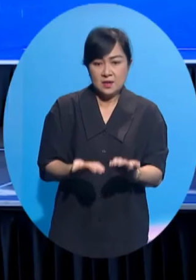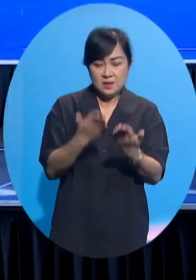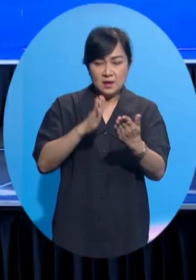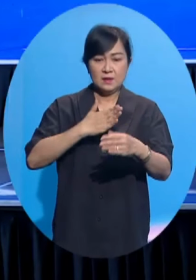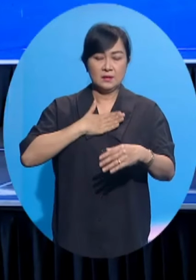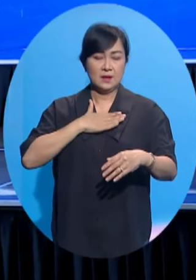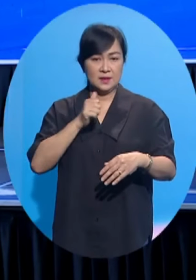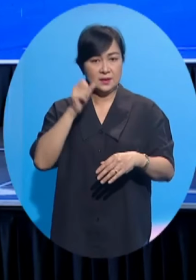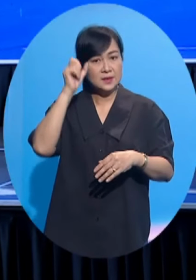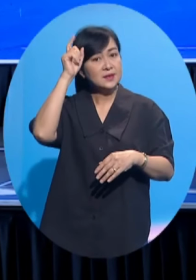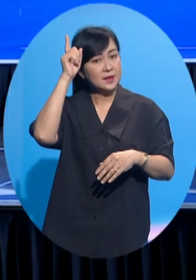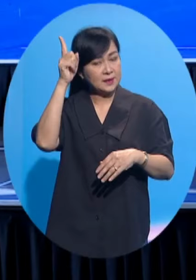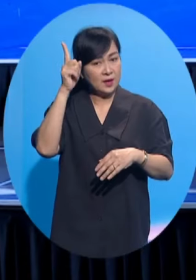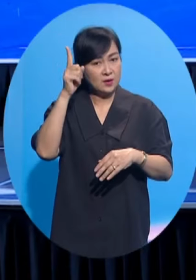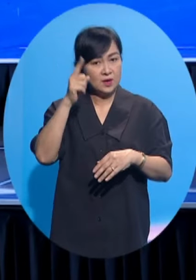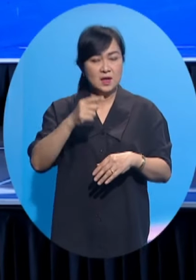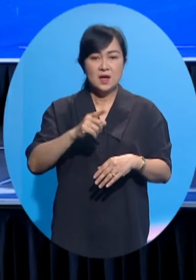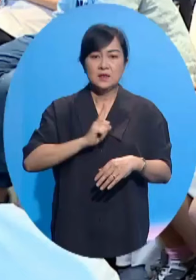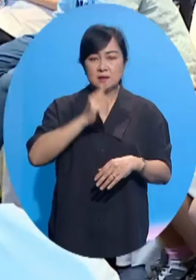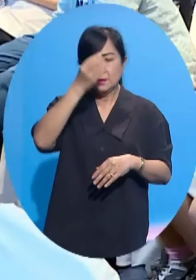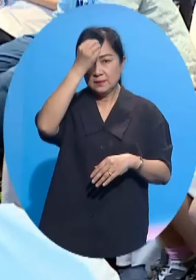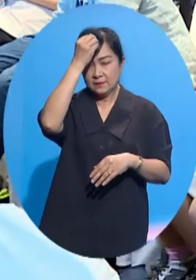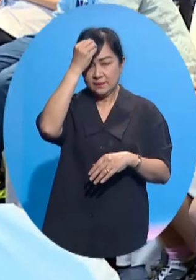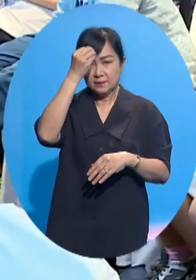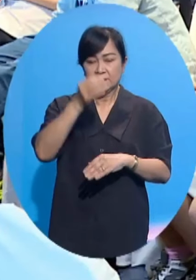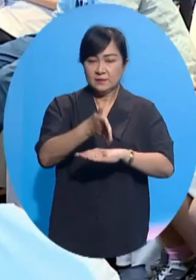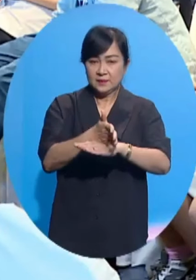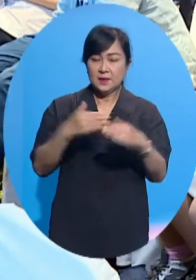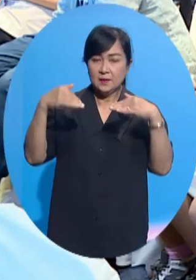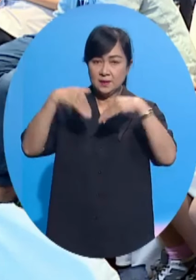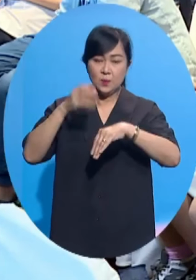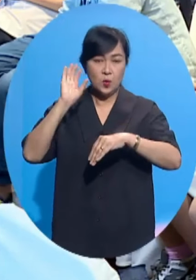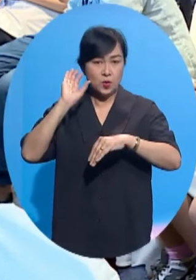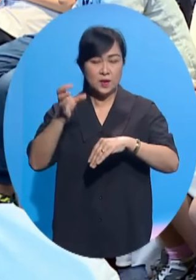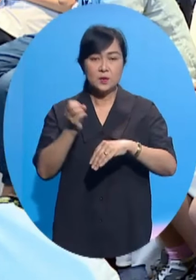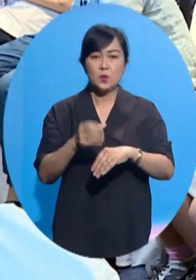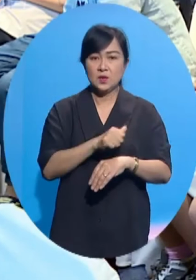sự tự tin, sáng tạo, tinh thần tự học và khả năng hội nhập quốc tế của học viên.